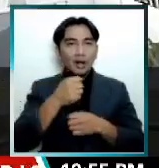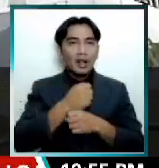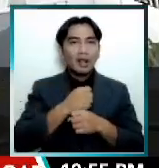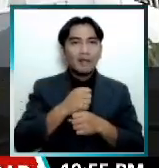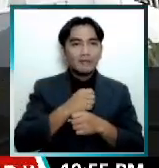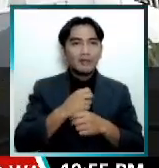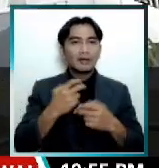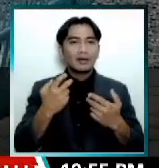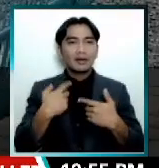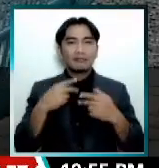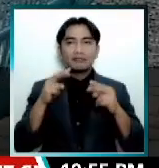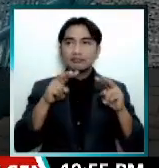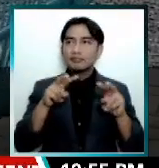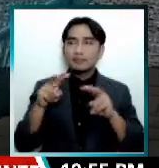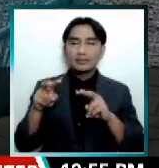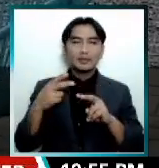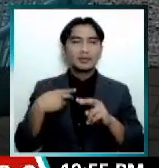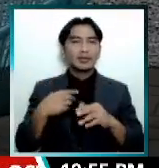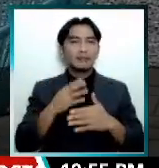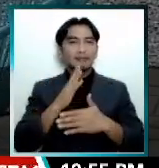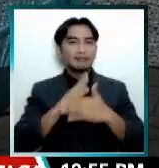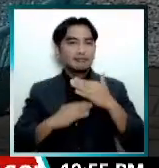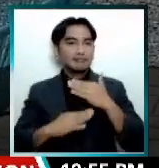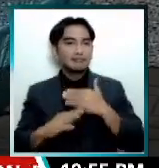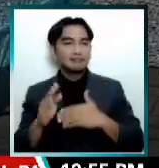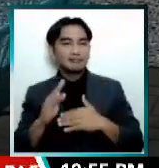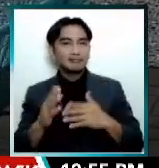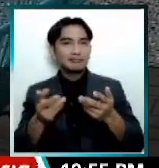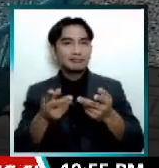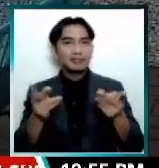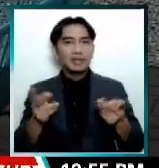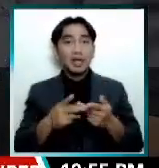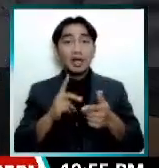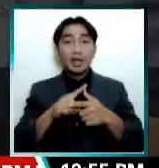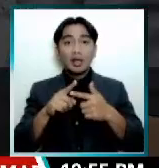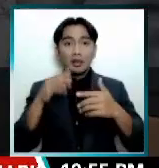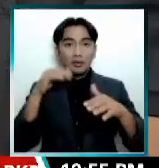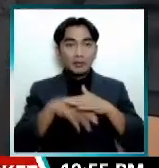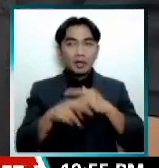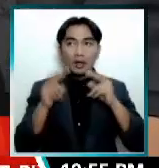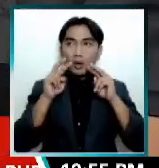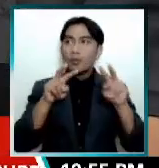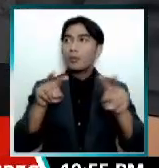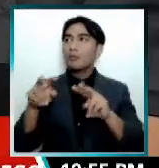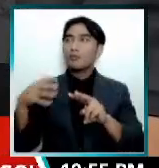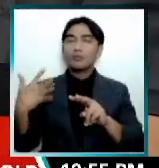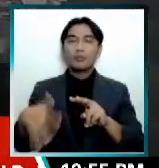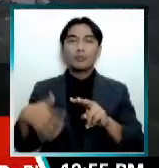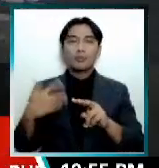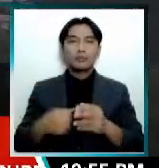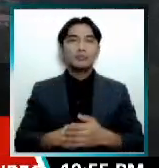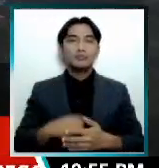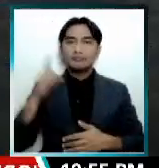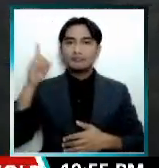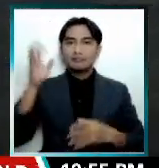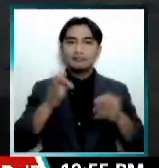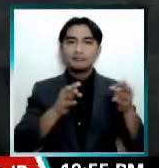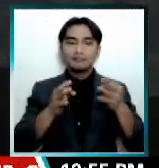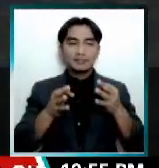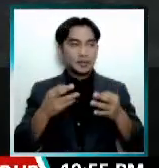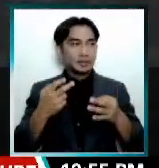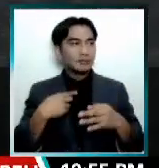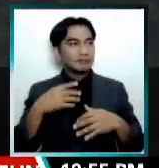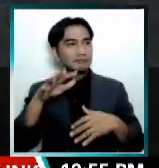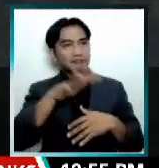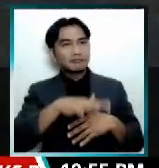minimalist aesthetic nito. At pagpasok, ito naman ang tanawin mo. Yung ambience po namin, maganda. Tapos, kita